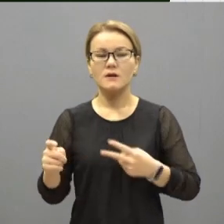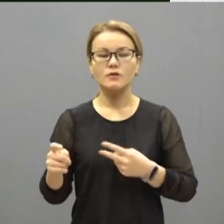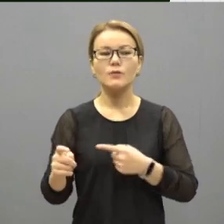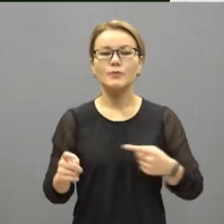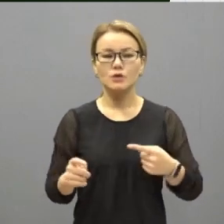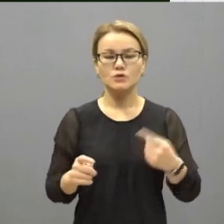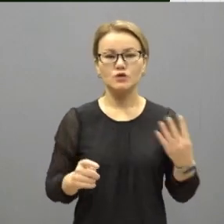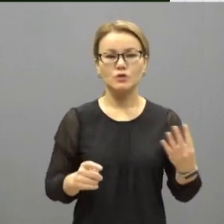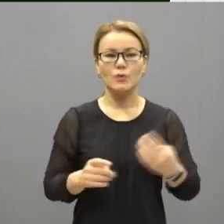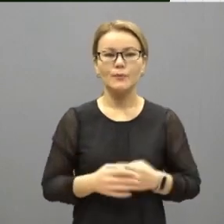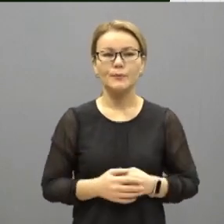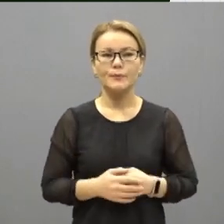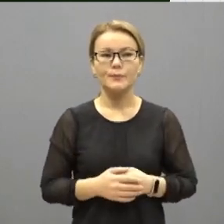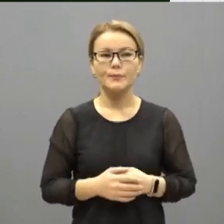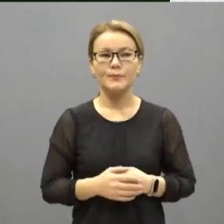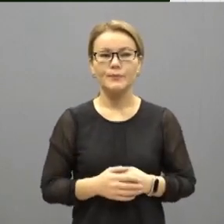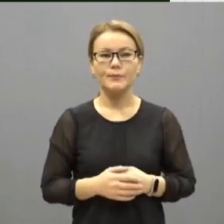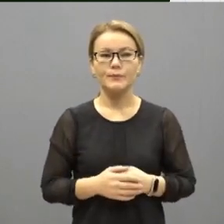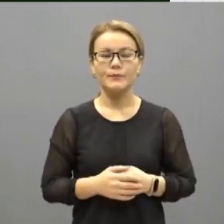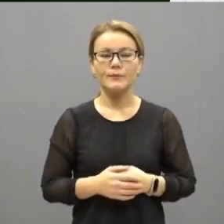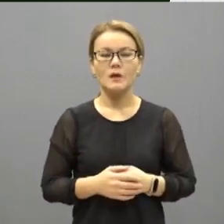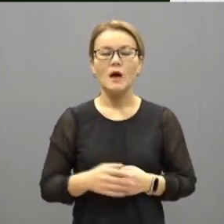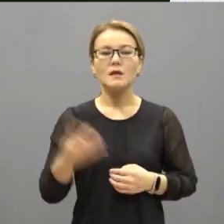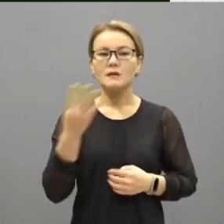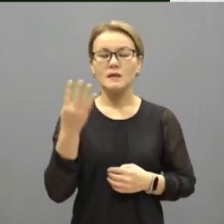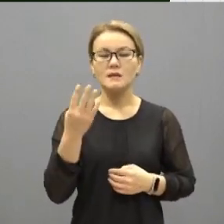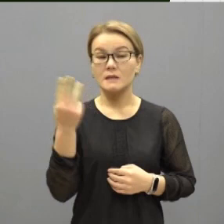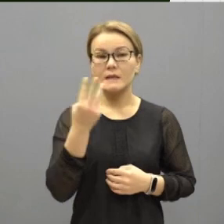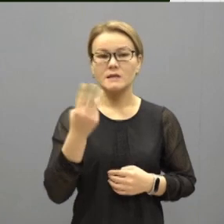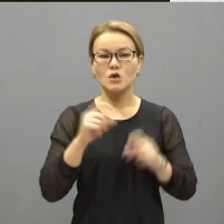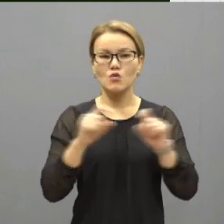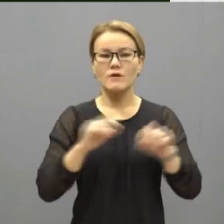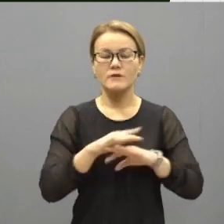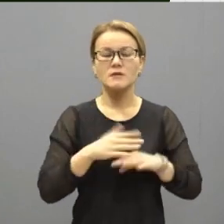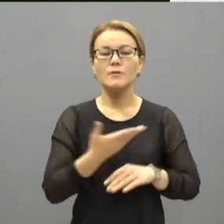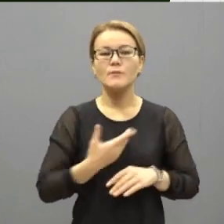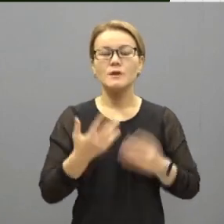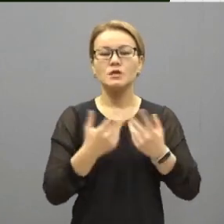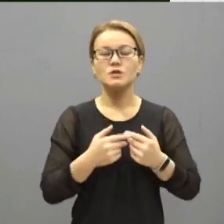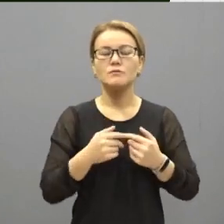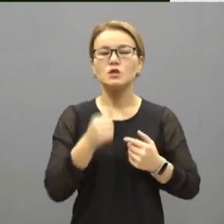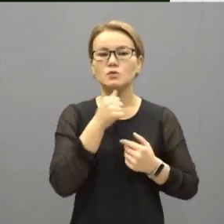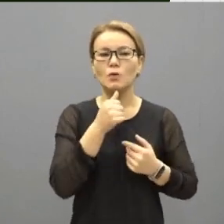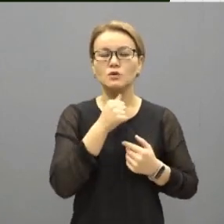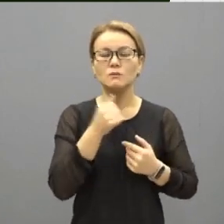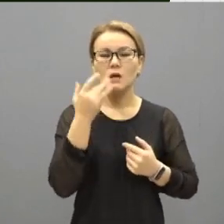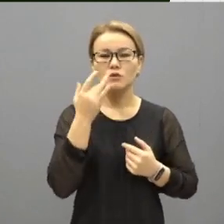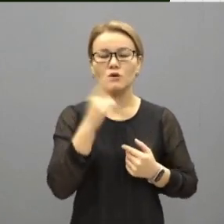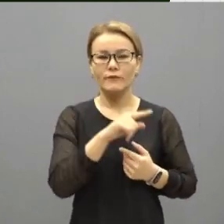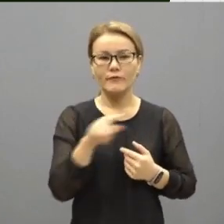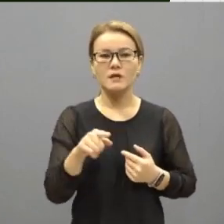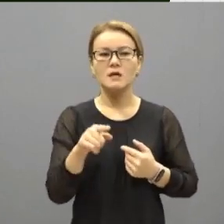равно минус 4. Третье уравнение мы решим тем способом, которым вы